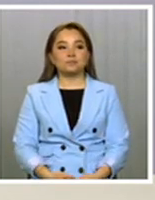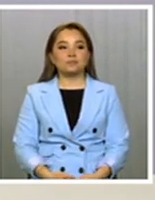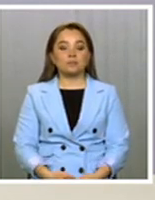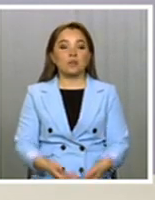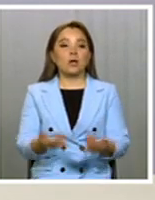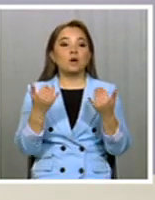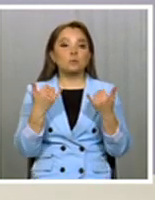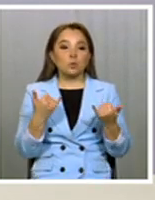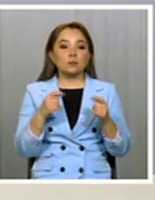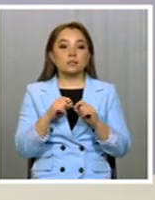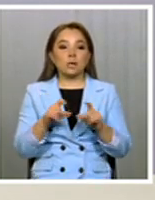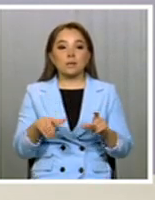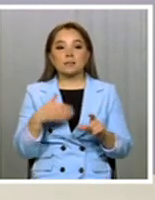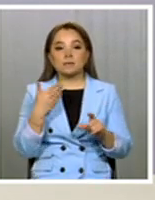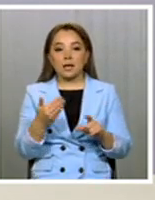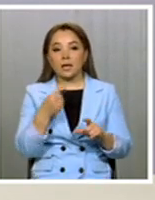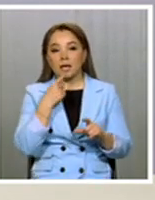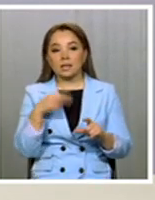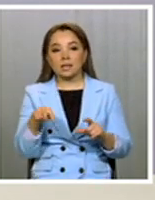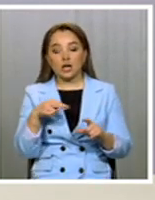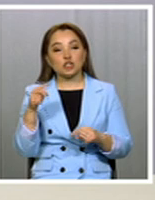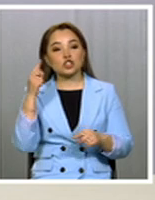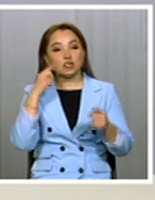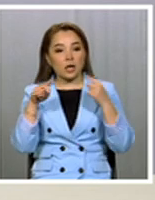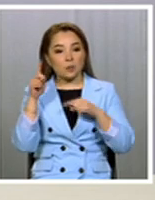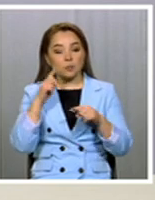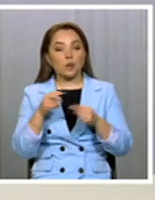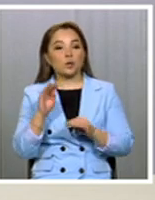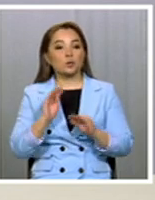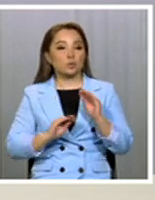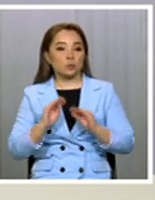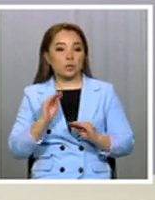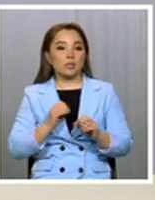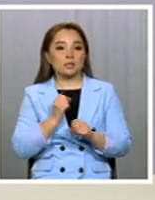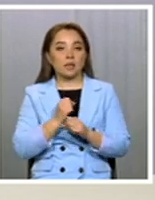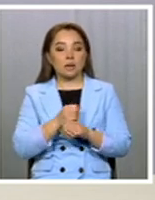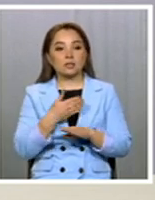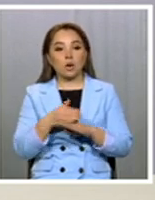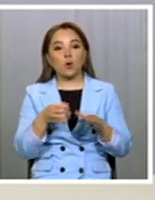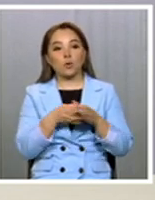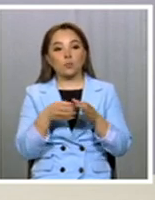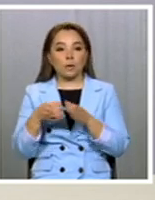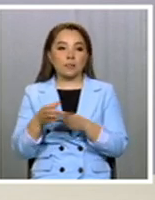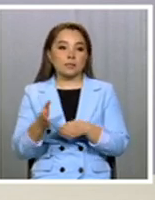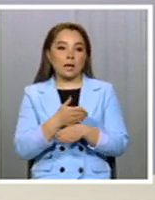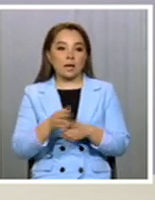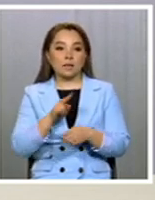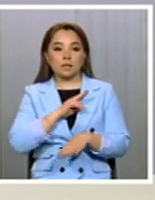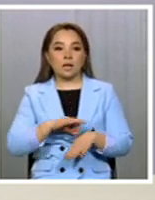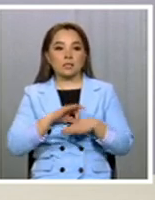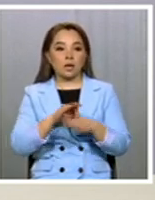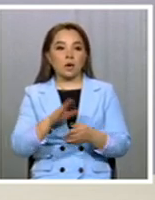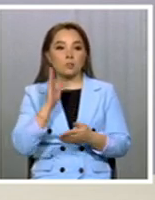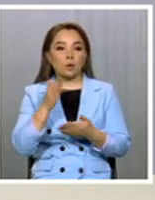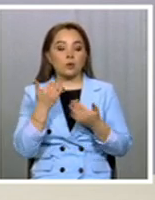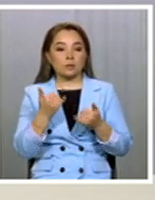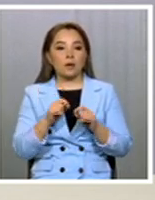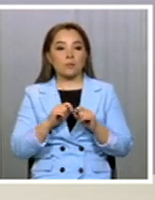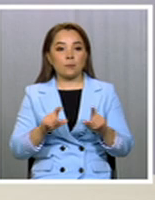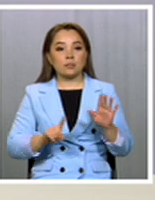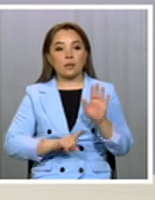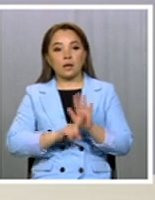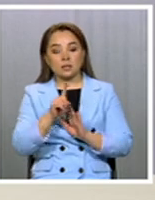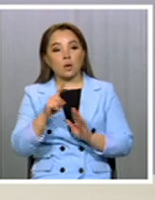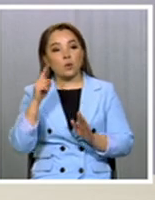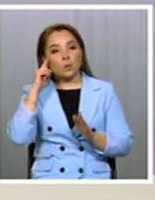Бүгінгі сабақта сіз әдеби шығарма сюжетінің құрамдас бөліктерін талдайсыз. Оқушылар, алдымен